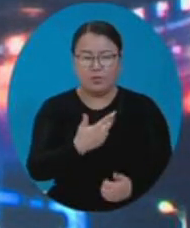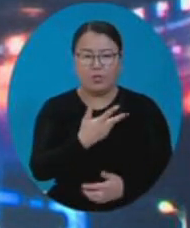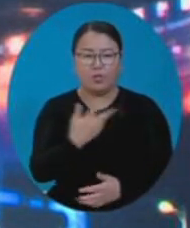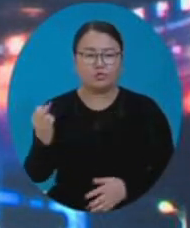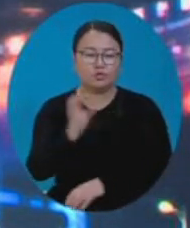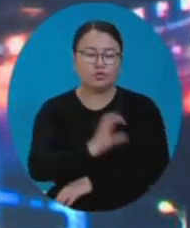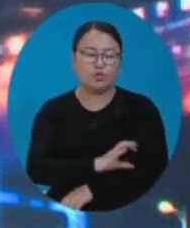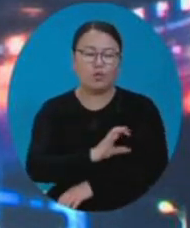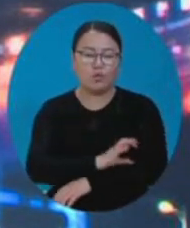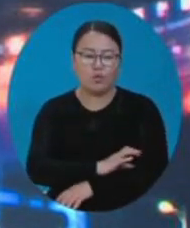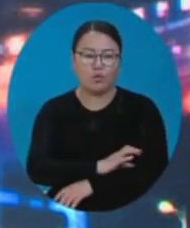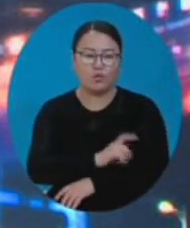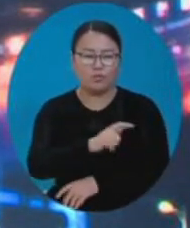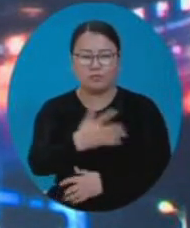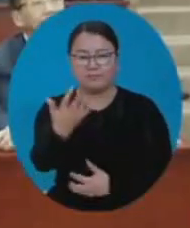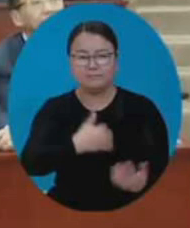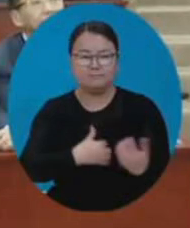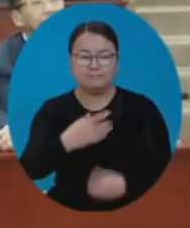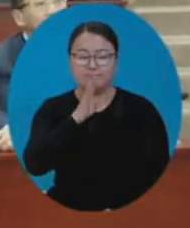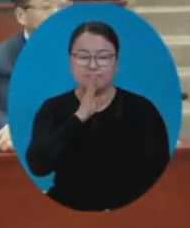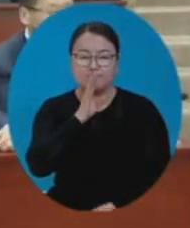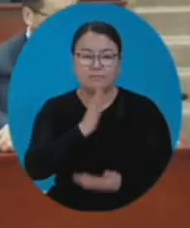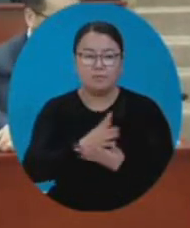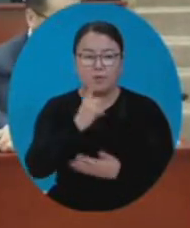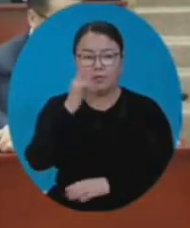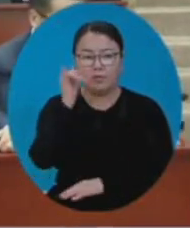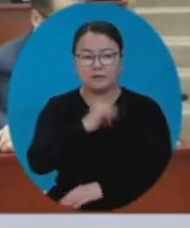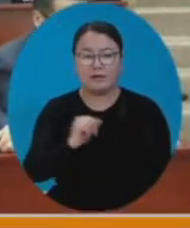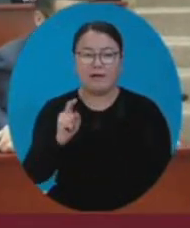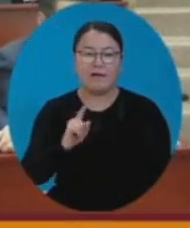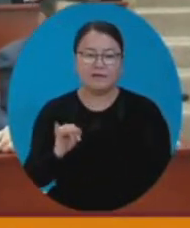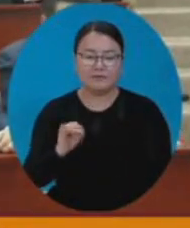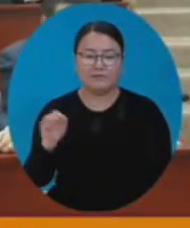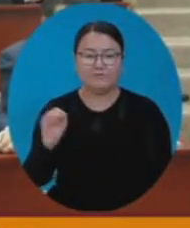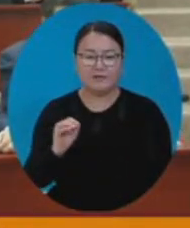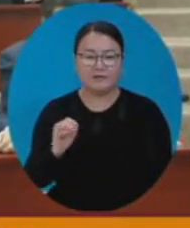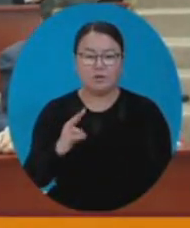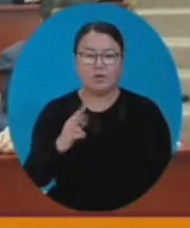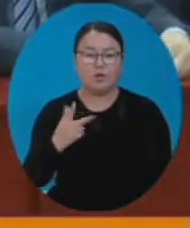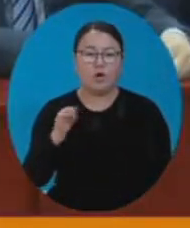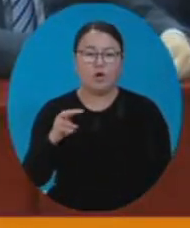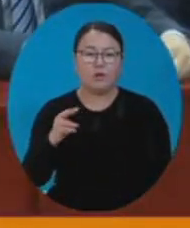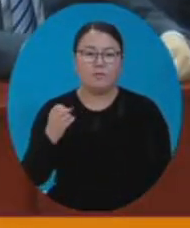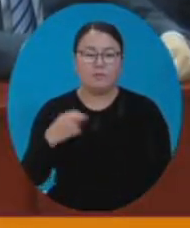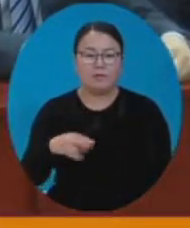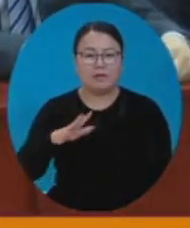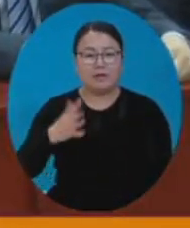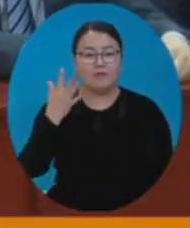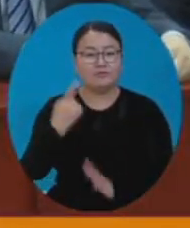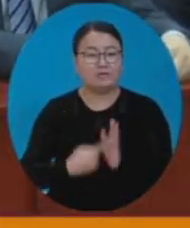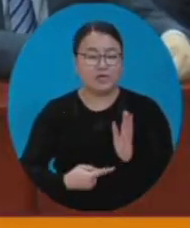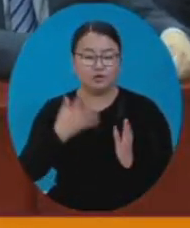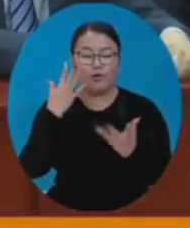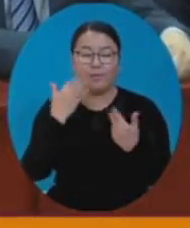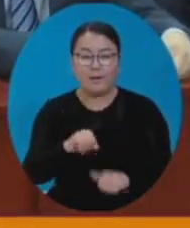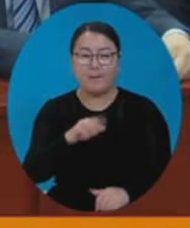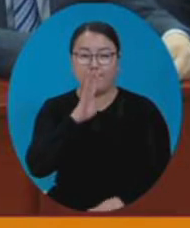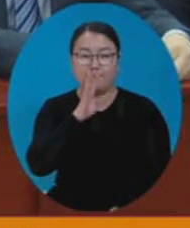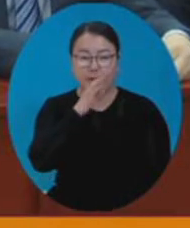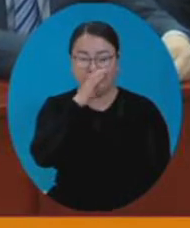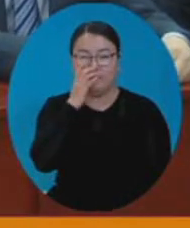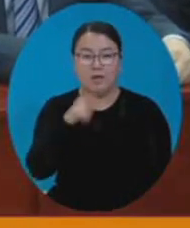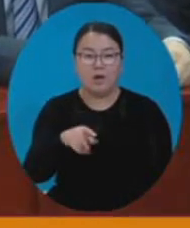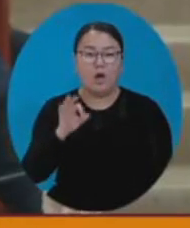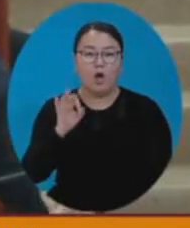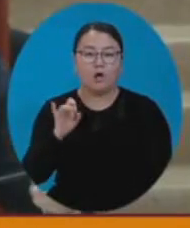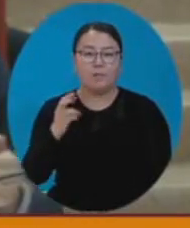оролцохоор манай улсад ирэх юм. Манай улсад Азийн физикийн 23 дугаар олимпиад ирэх 5 дугаар сард зохион байгуулагдана. Энэ олимпиадад